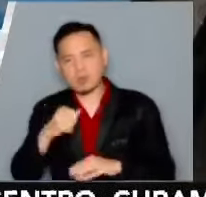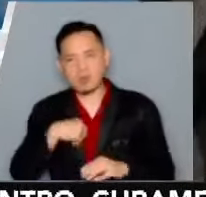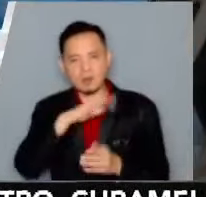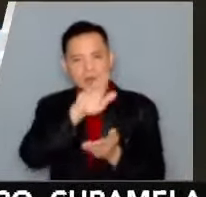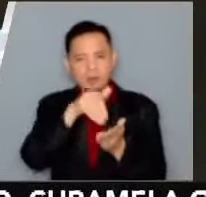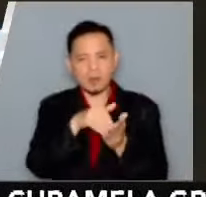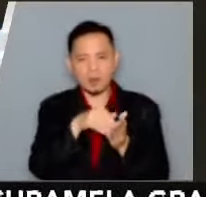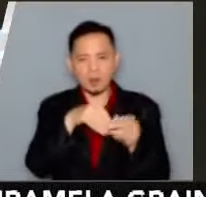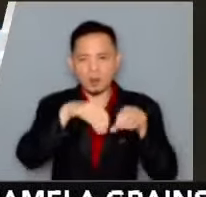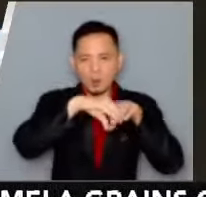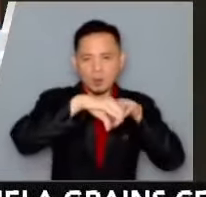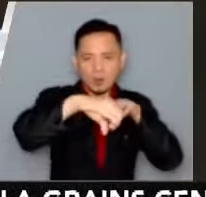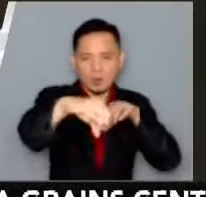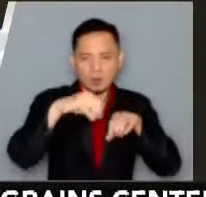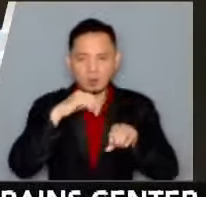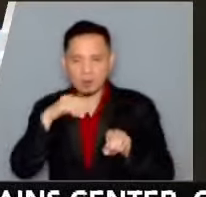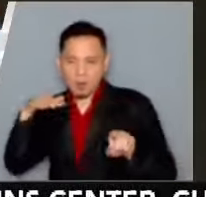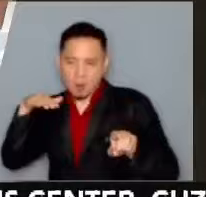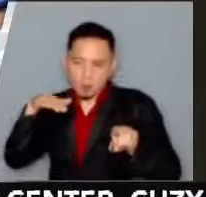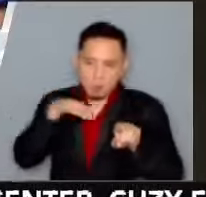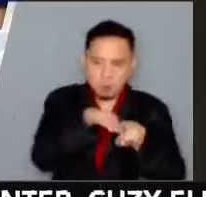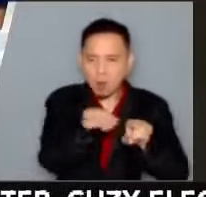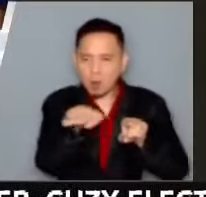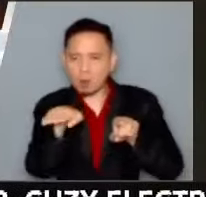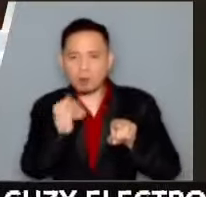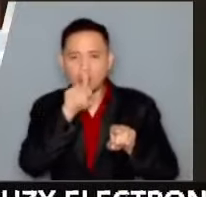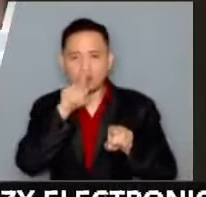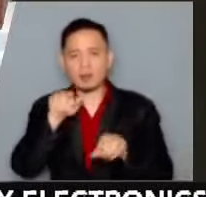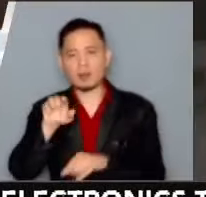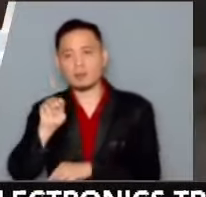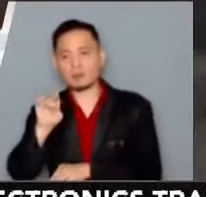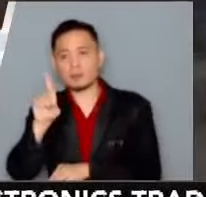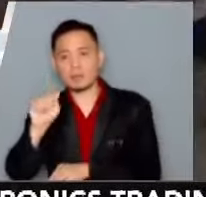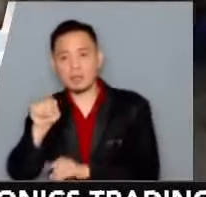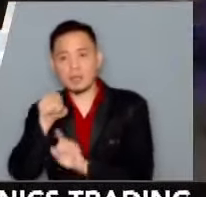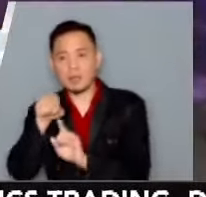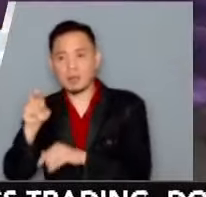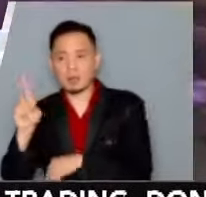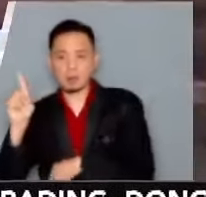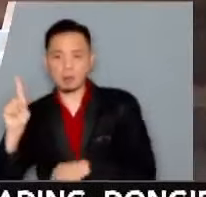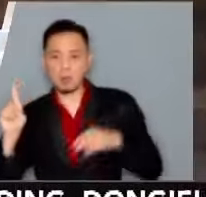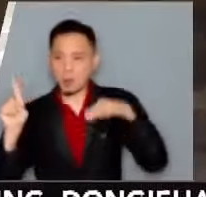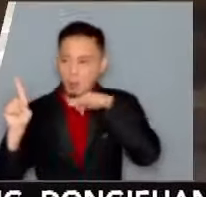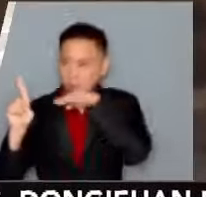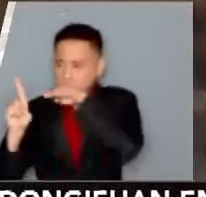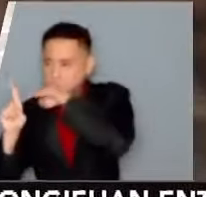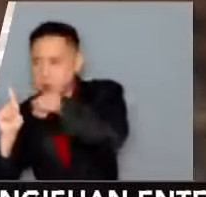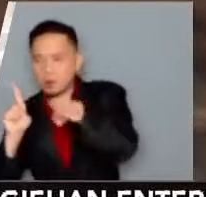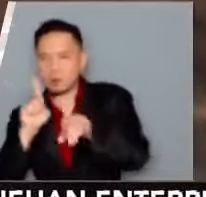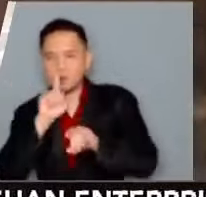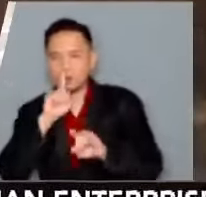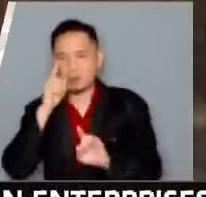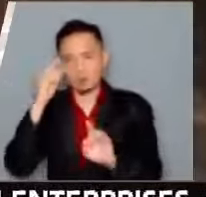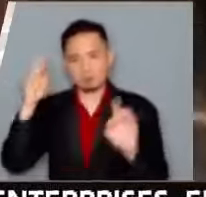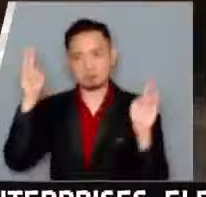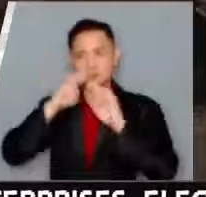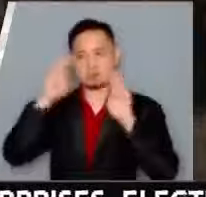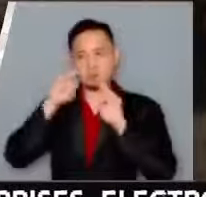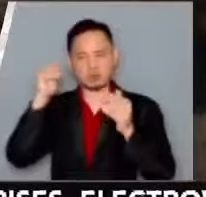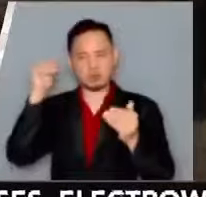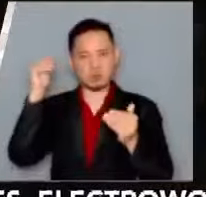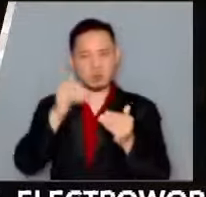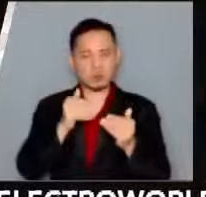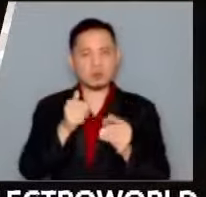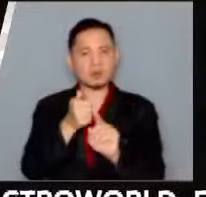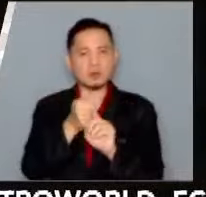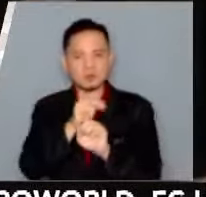lane. Muntik pa nitong mahagip ang isang MMDA traffic enforcer na rumisponde sa naunang aksidente at nagmamando ng trapiko sa lugar.